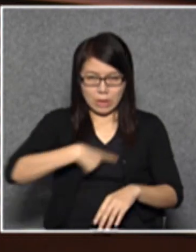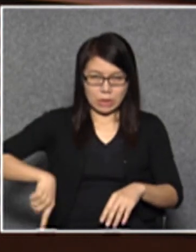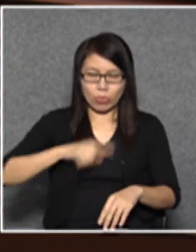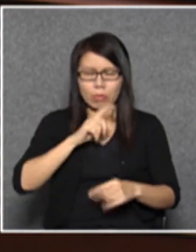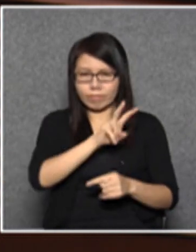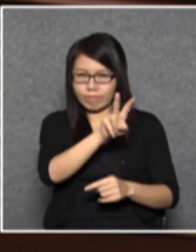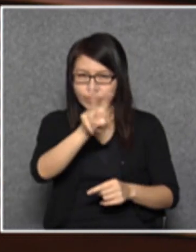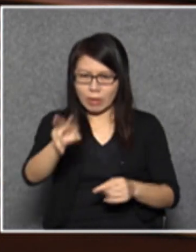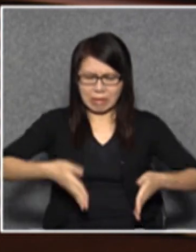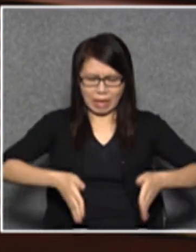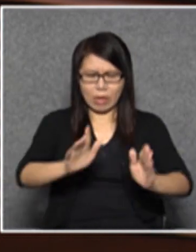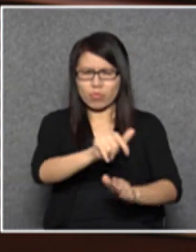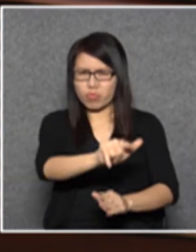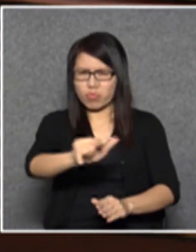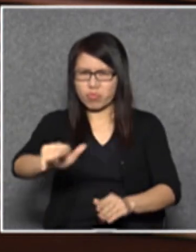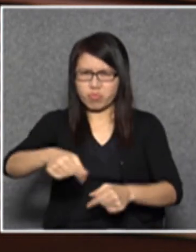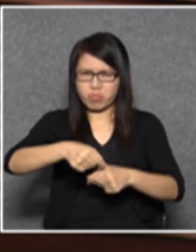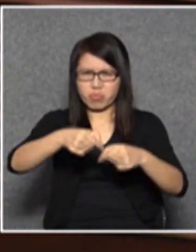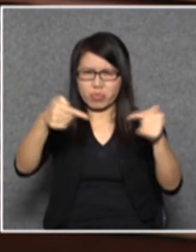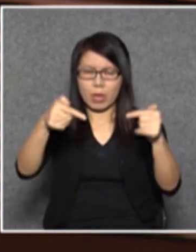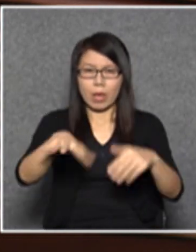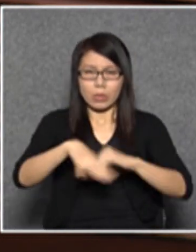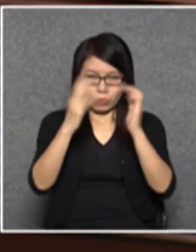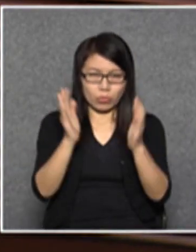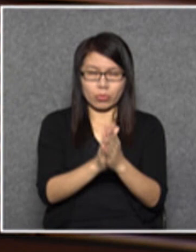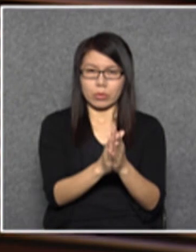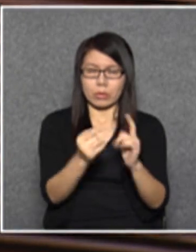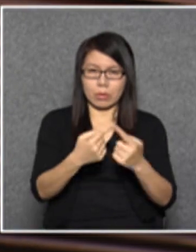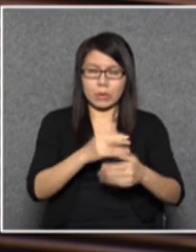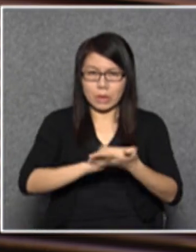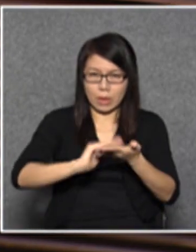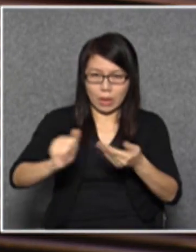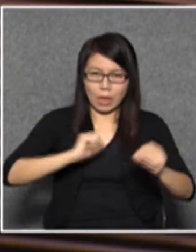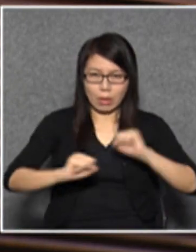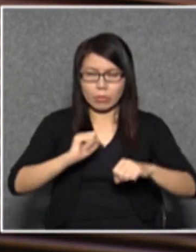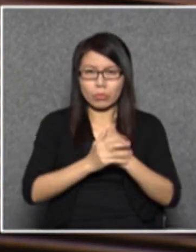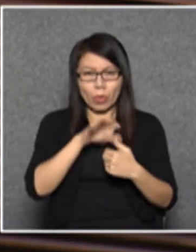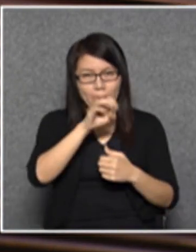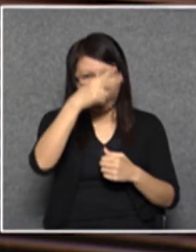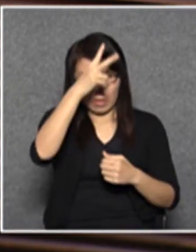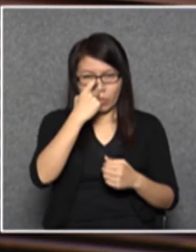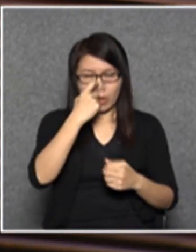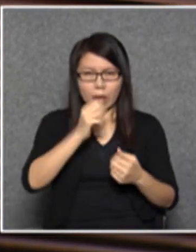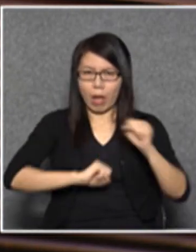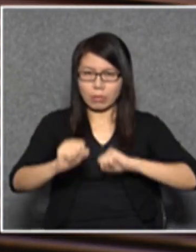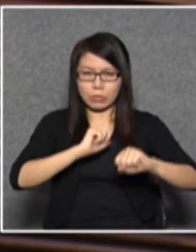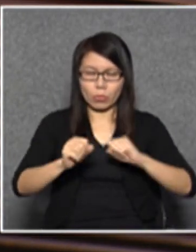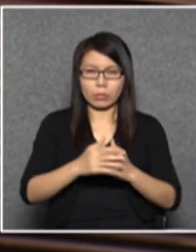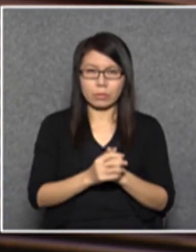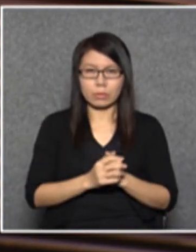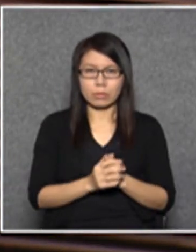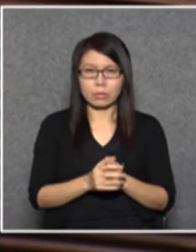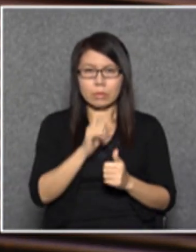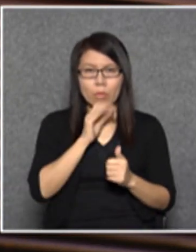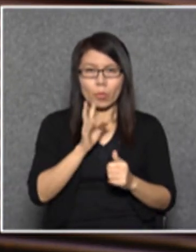咧係污糟咗，我哋需要咧係有一個全城清潔大行動。我想問行政長官咧，這個大行動咧係會唔